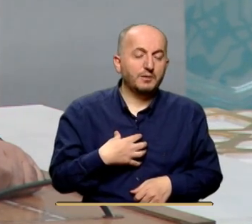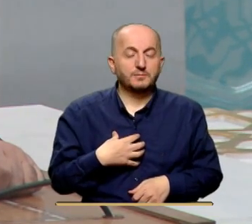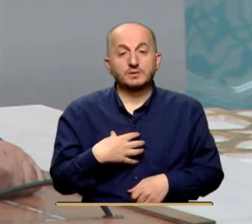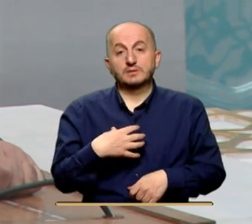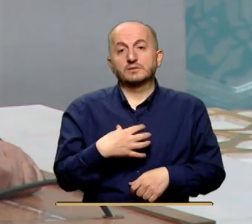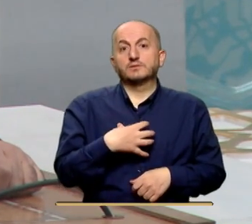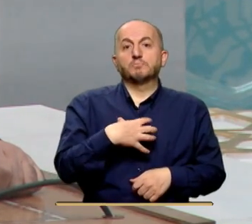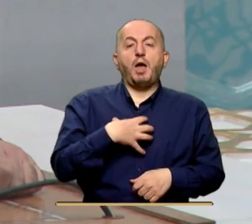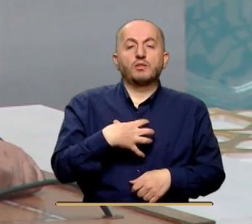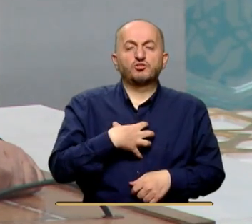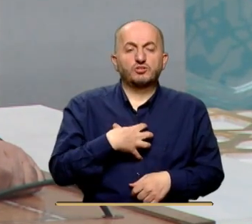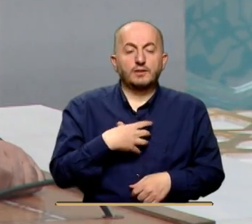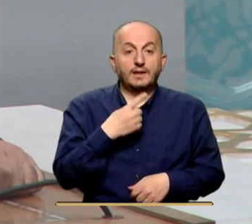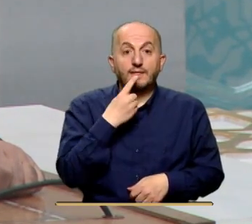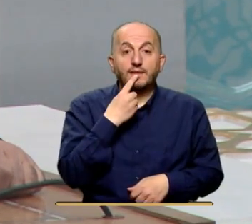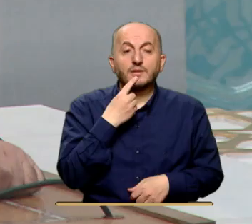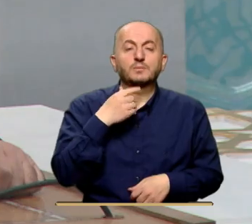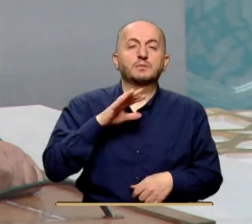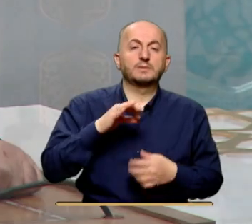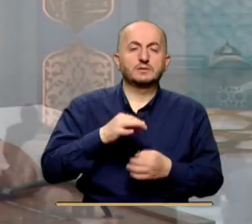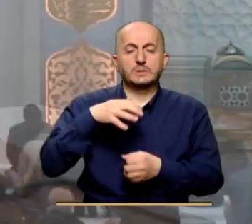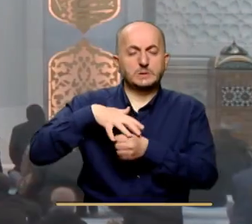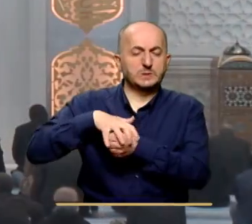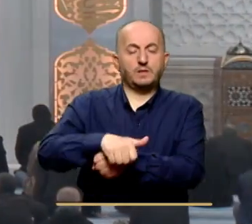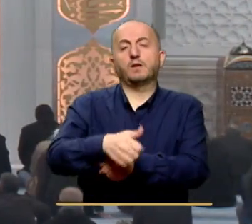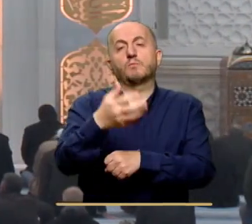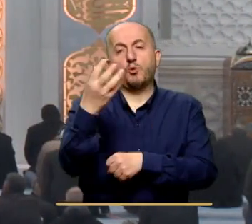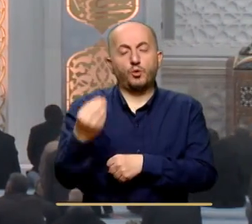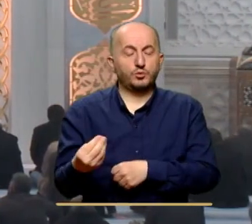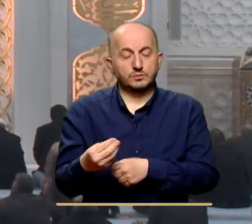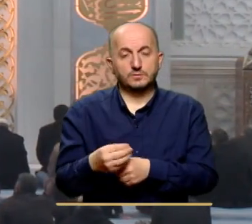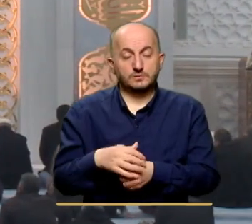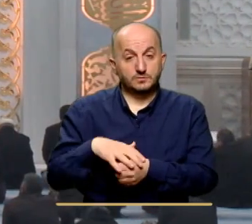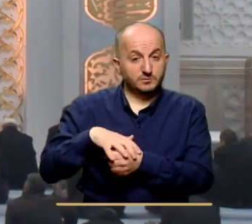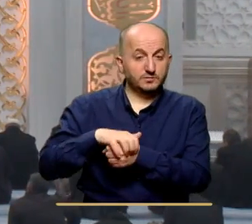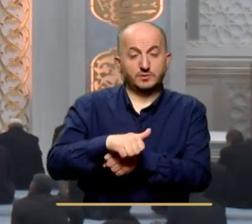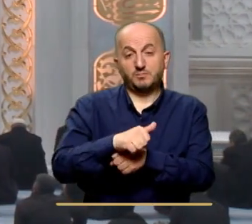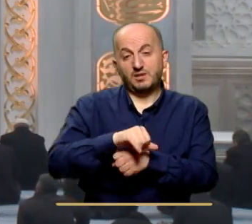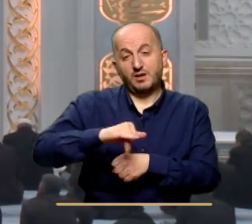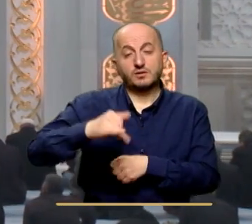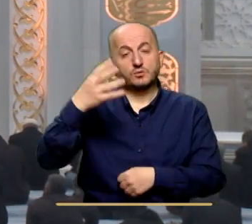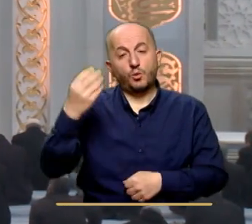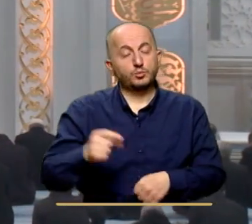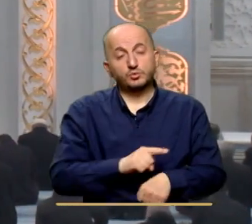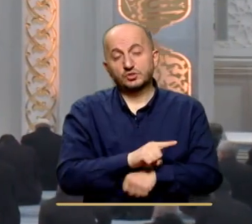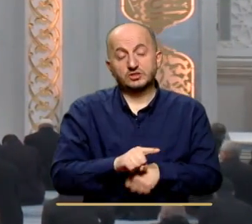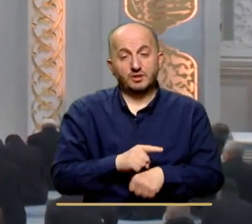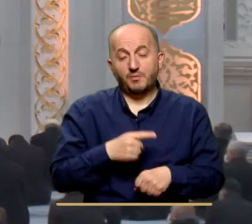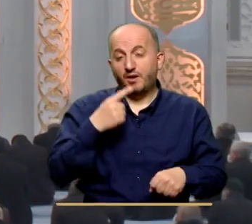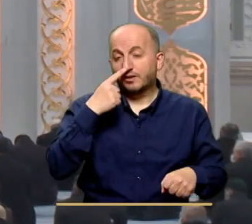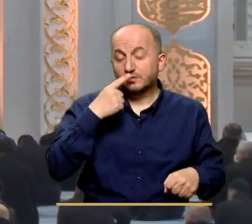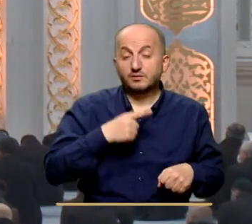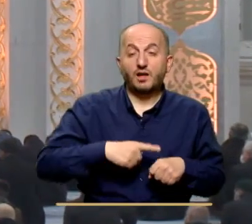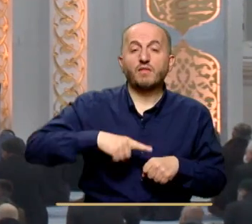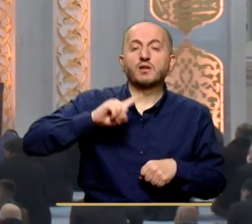edemeyen insanlar zalimleşiyor. İnsan zulme meyyal olduğu zaman